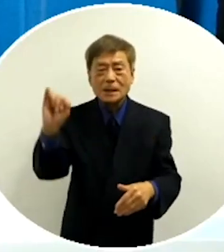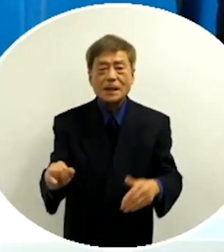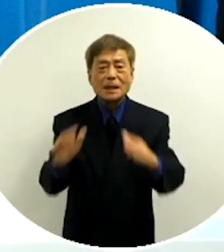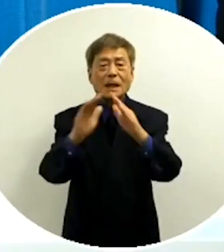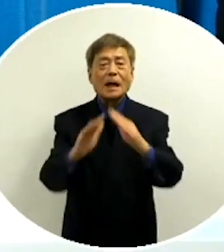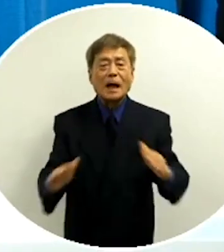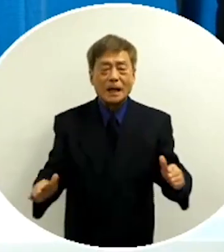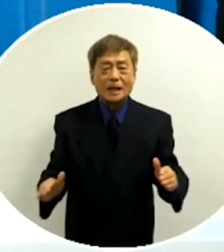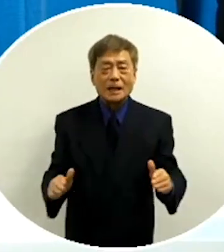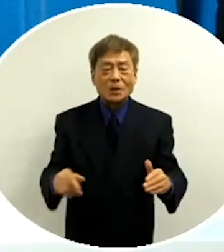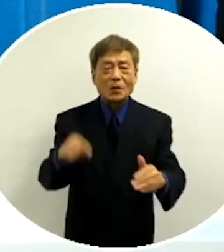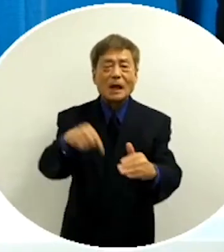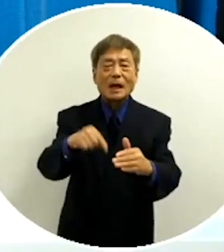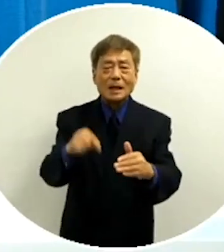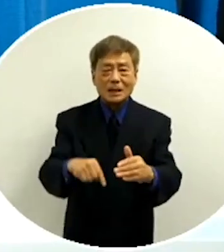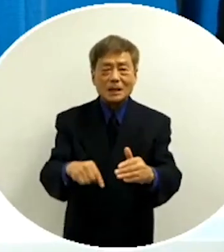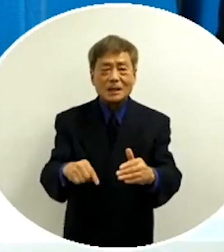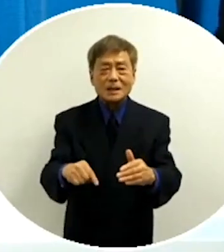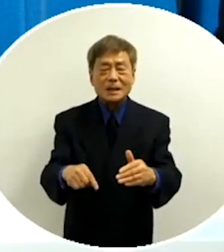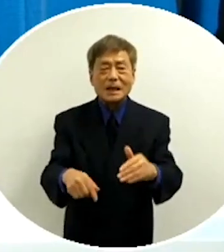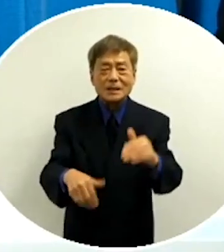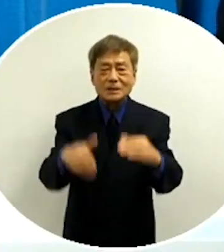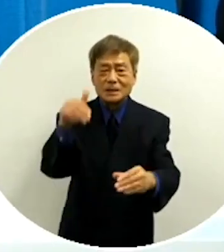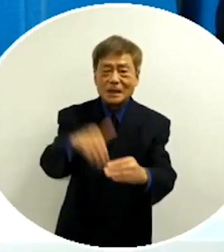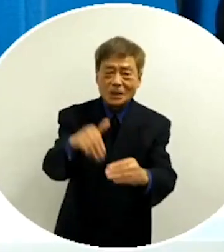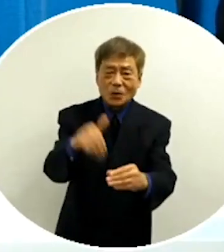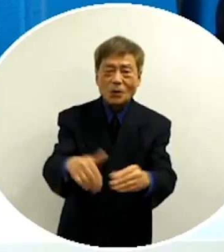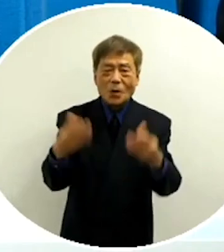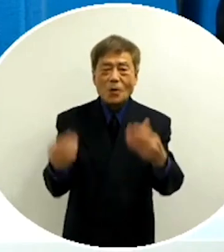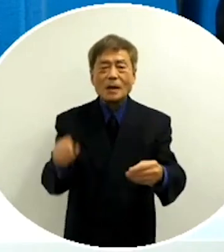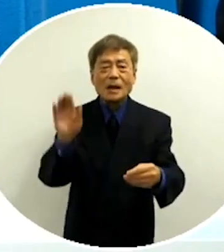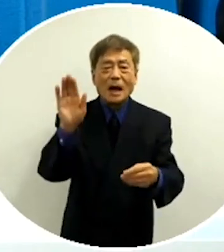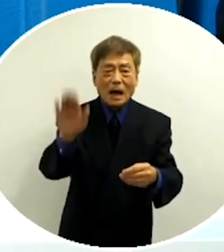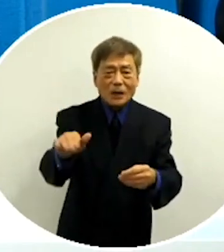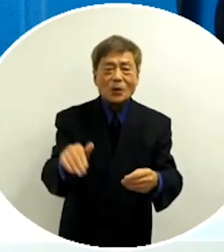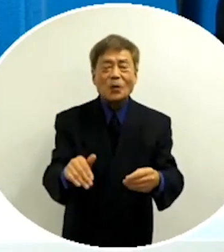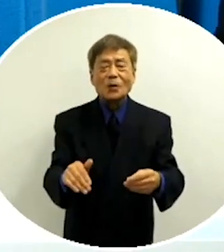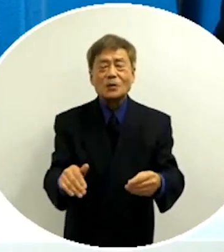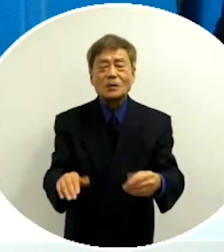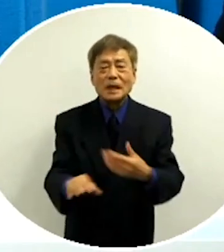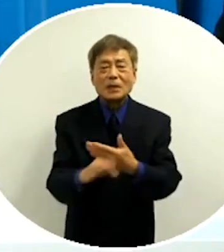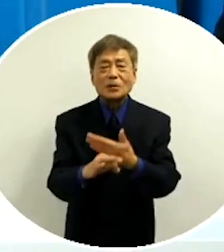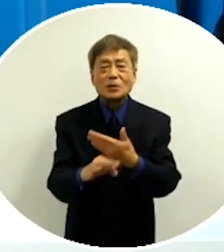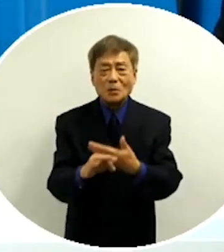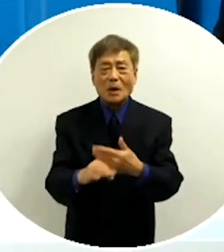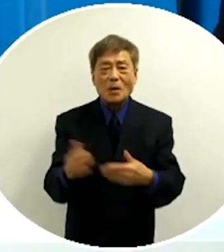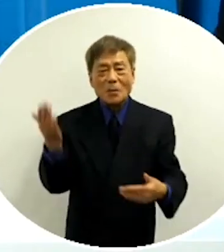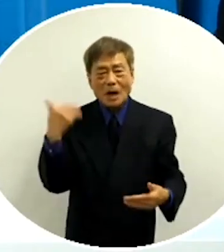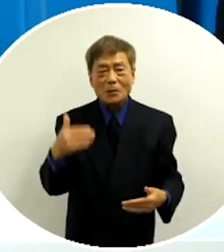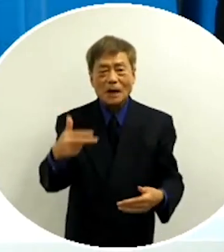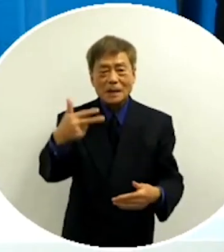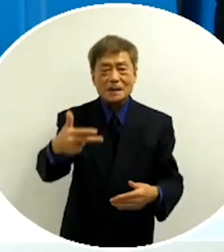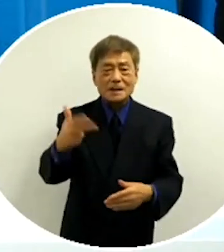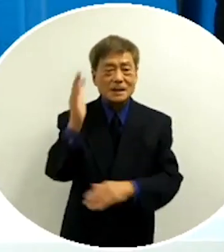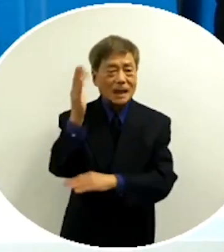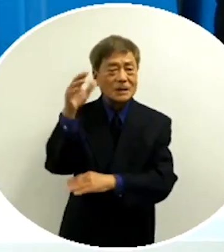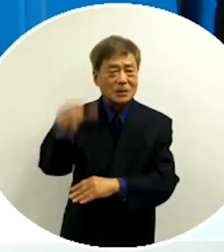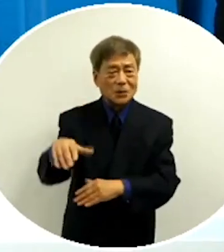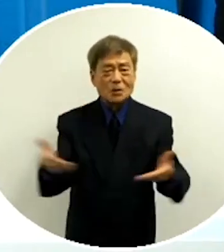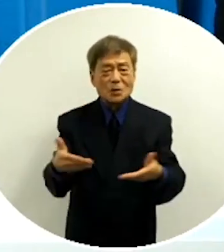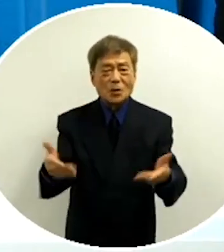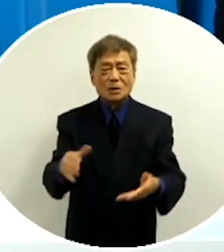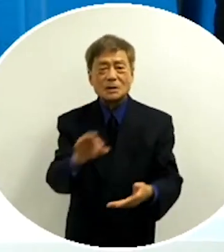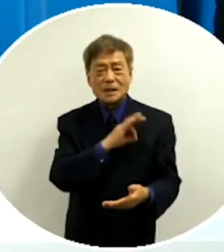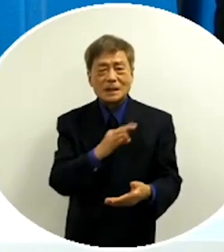に市民を入れてくれって言ったんですよ今までは市役所の職員さんが高い夜勤手当をもらって